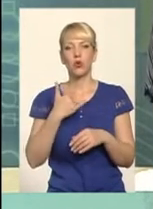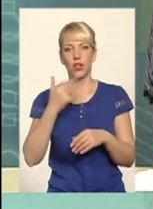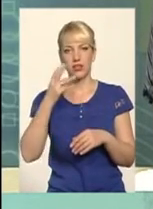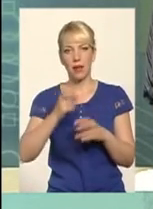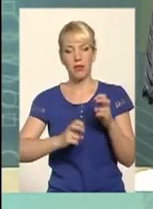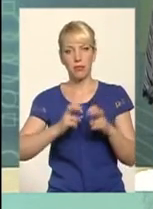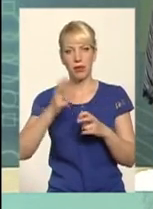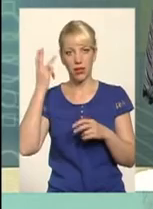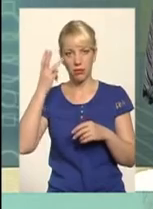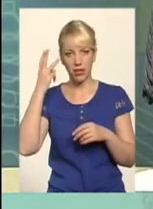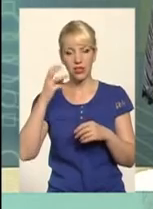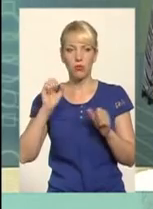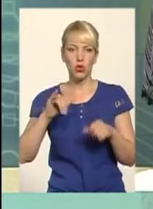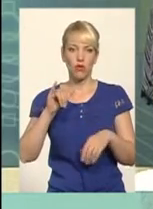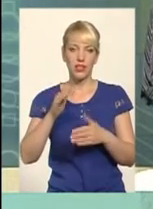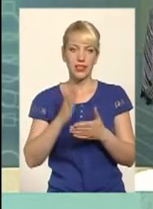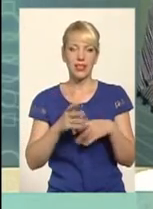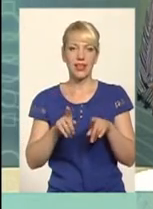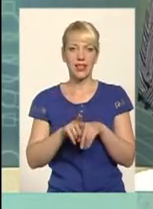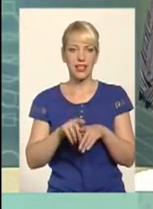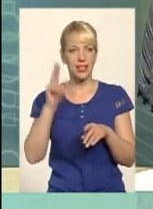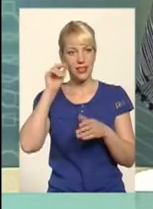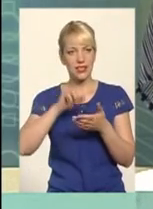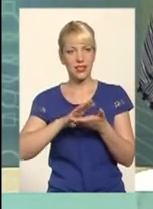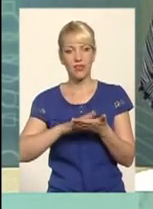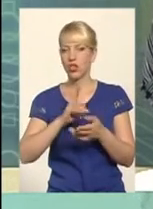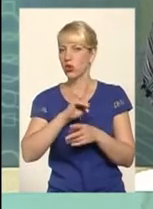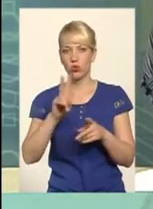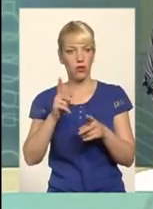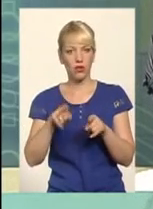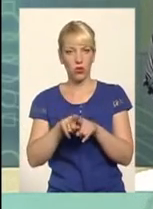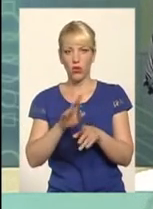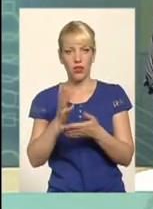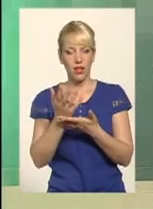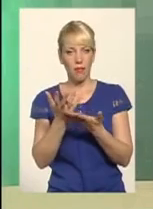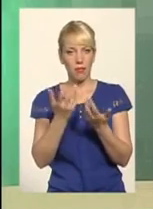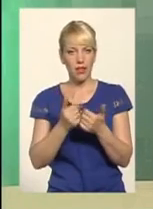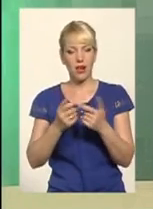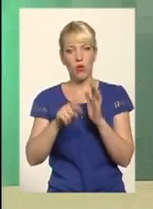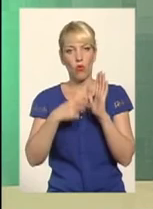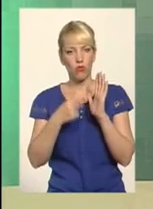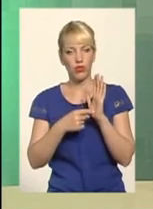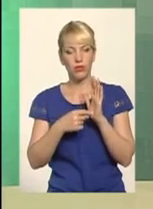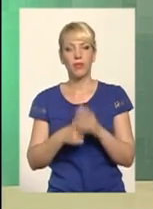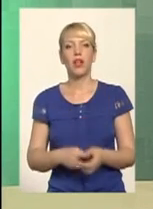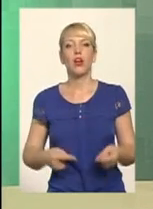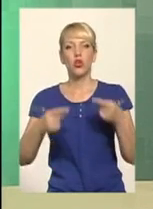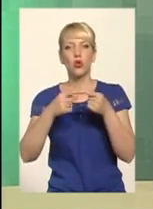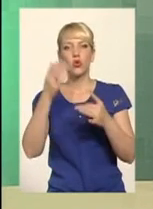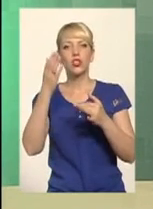Хмельниччини, можливо, є такі цифри у вас? Чи ніхто такого не підраховував? Точного відсотка порахувати дуже важко.